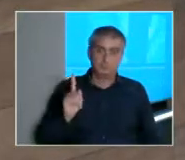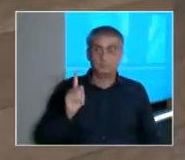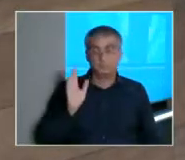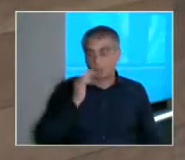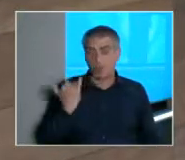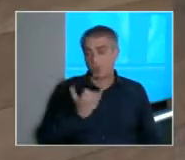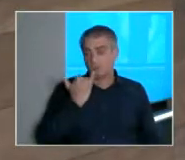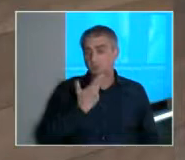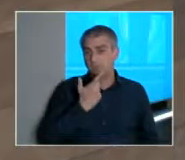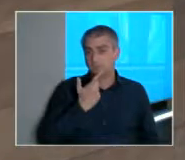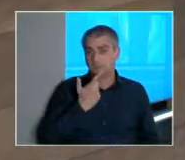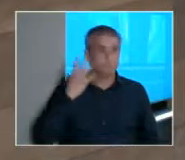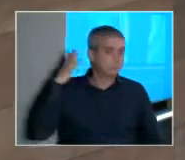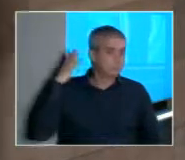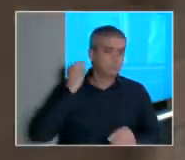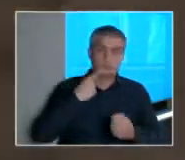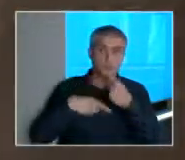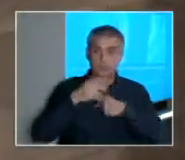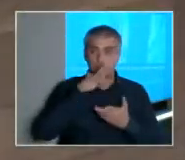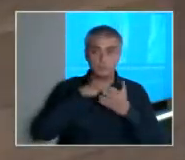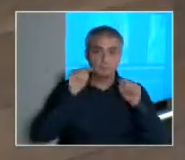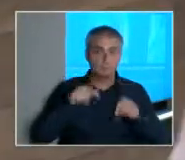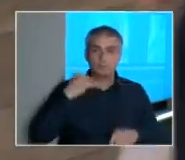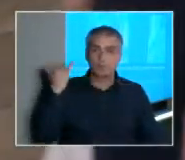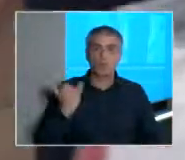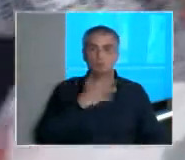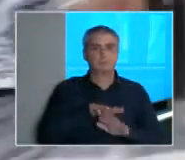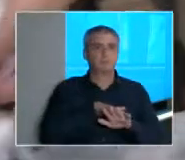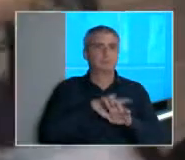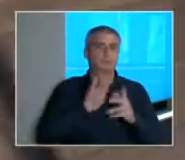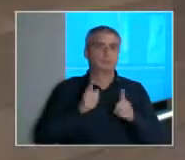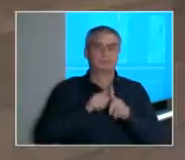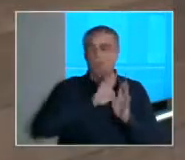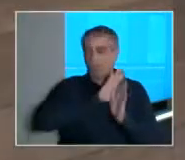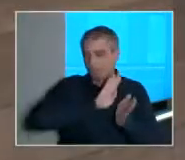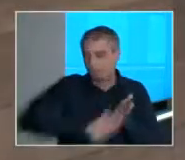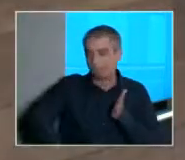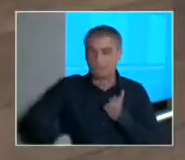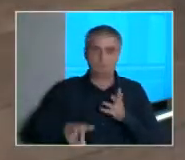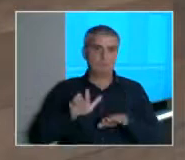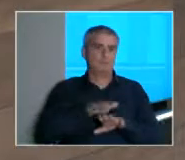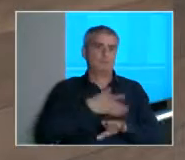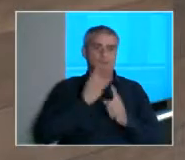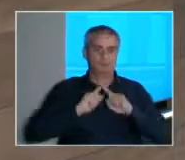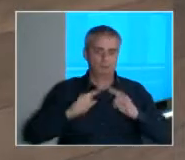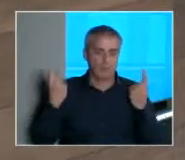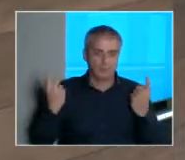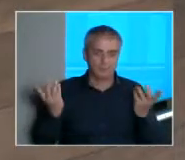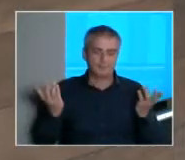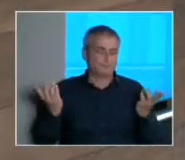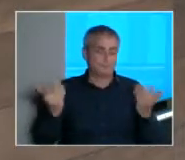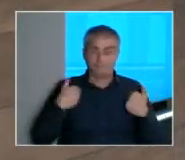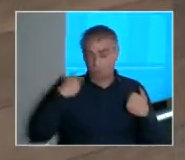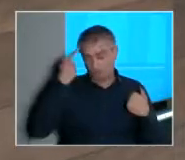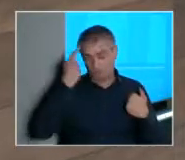כל הזמן, במשך כל השנים שהם פה, הם כל הזמן מרגישים נחותים, מרגישים שונים,